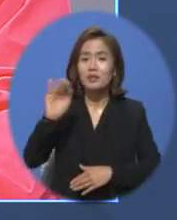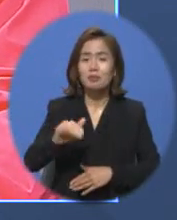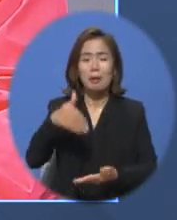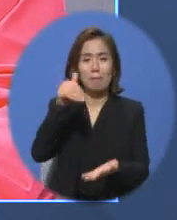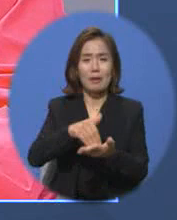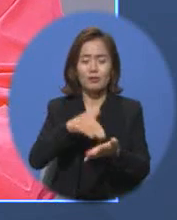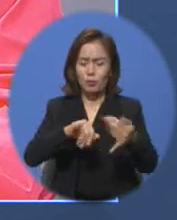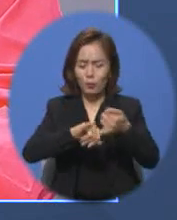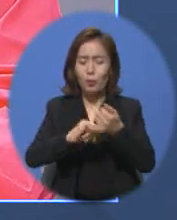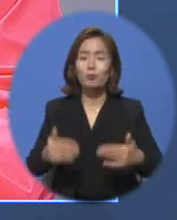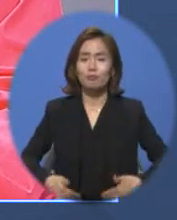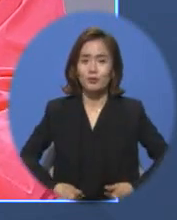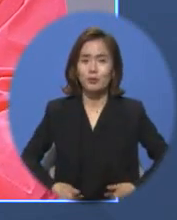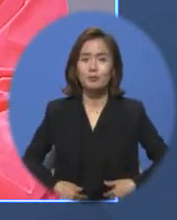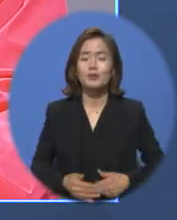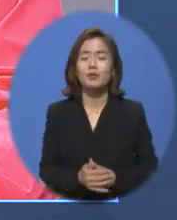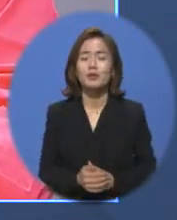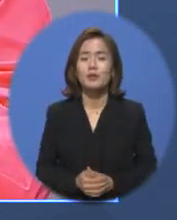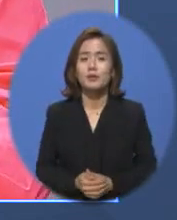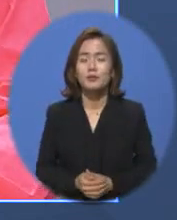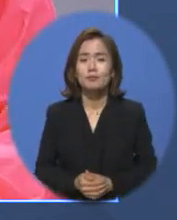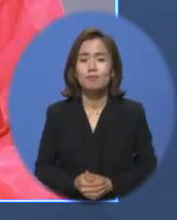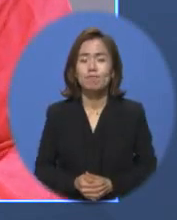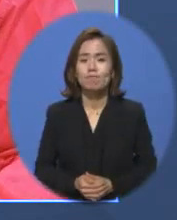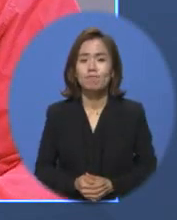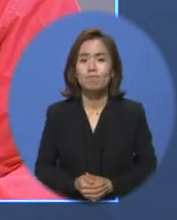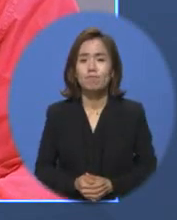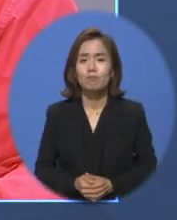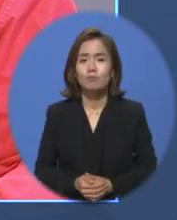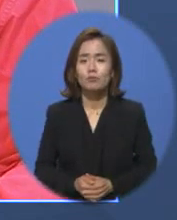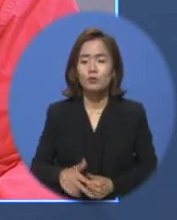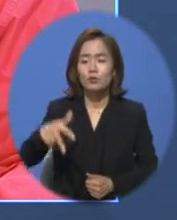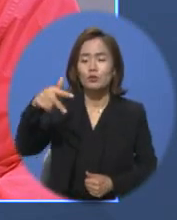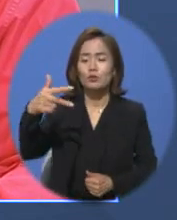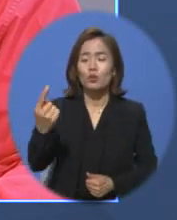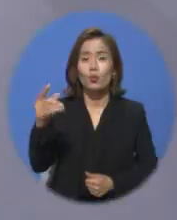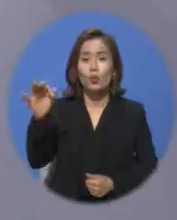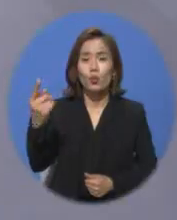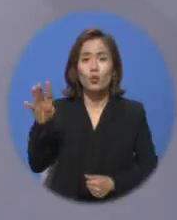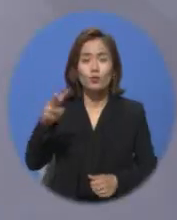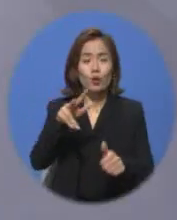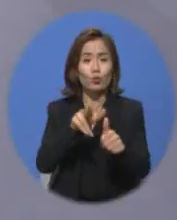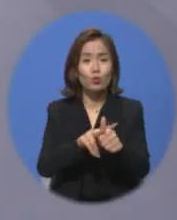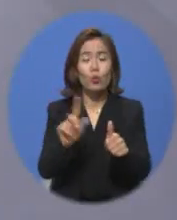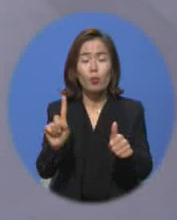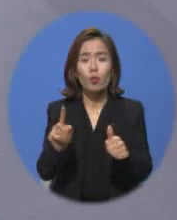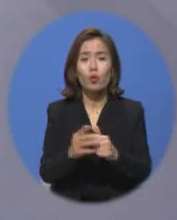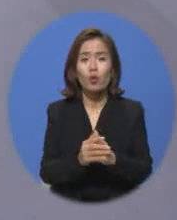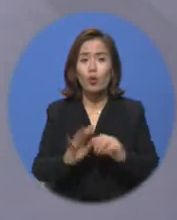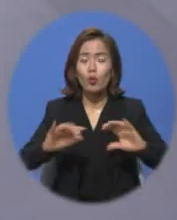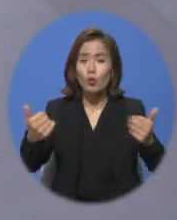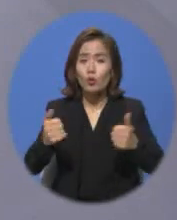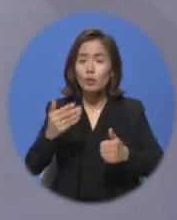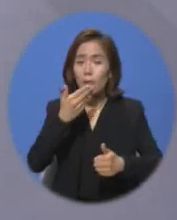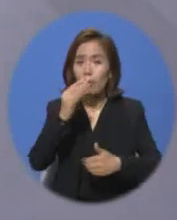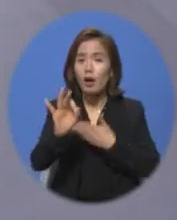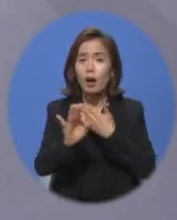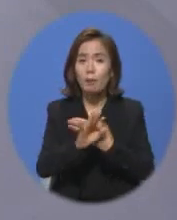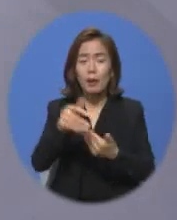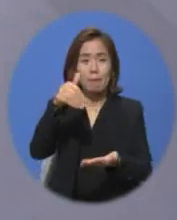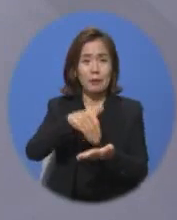절대적으로 필요합니다. 예.좋아요.예. 조섭의원님이국회의원으로당선된다면,시대를 반영하는정치인이되어주시기를바랍니다